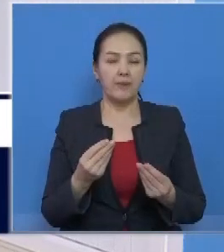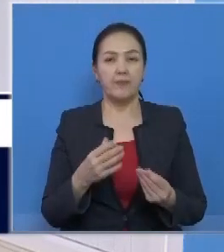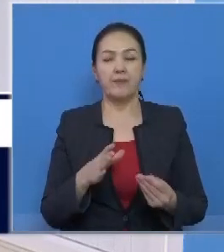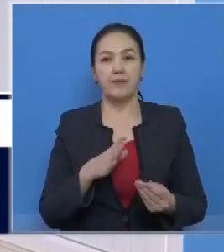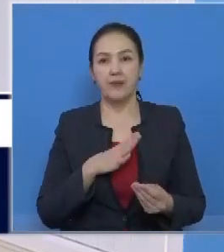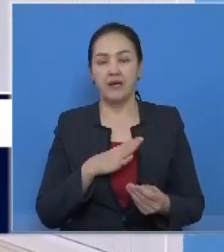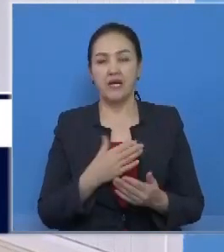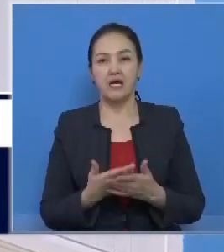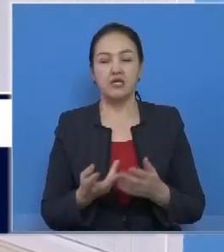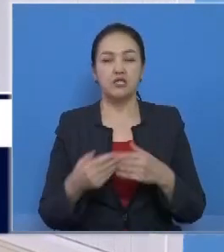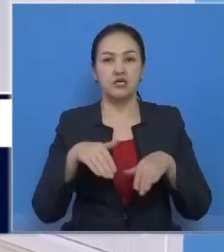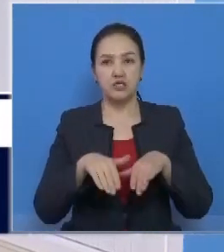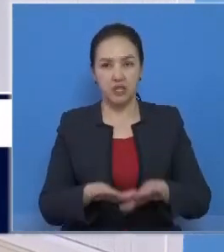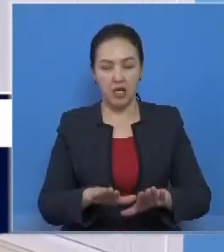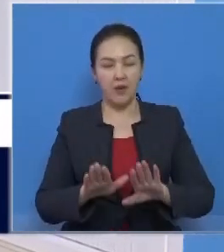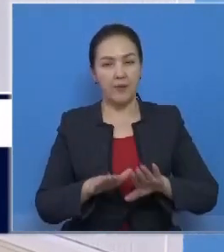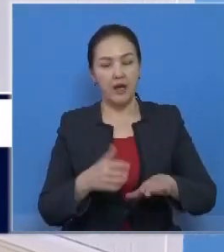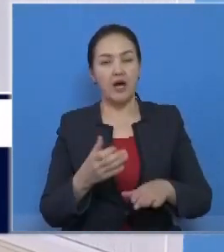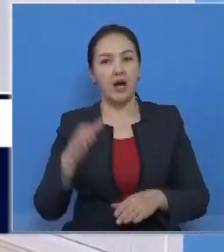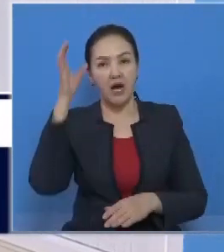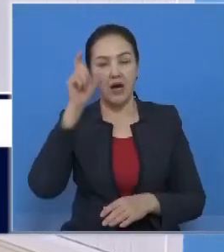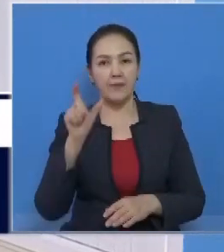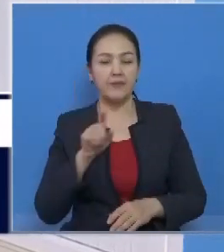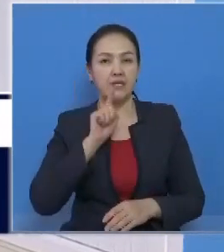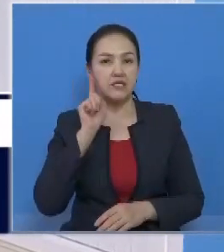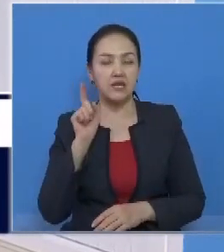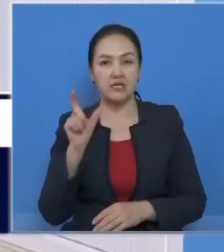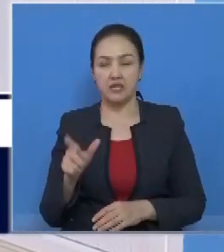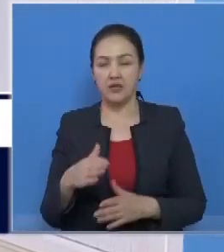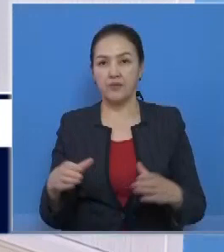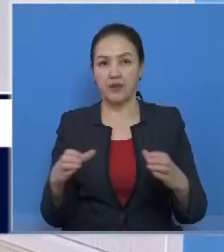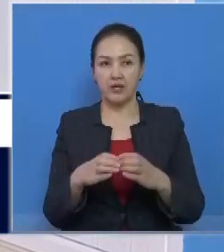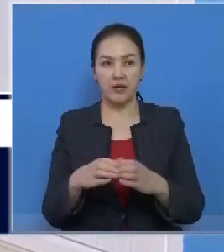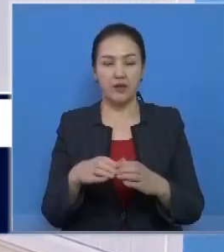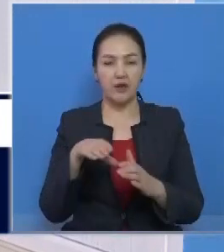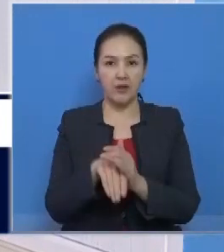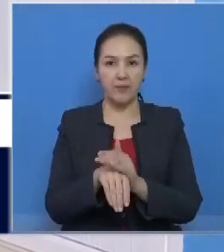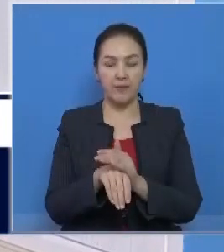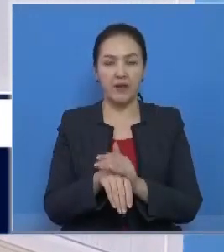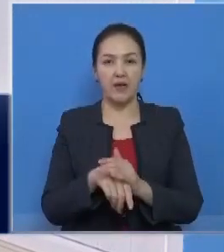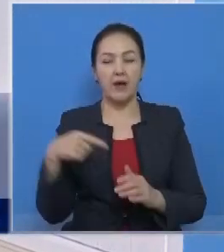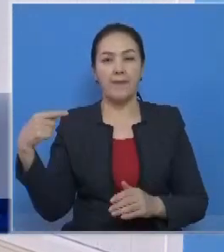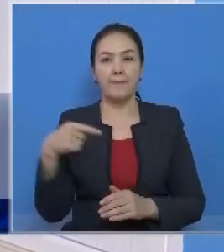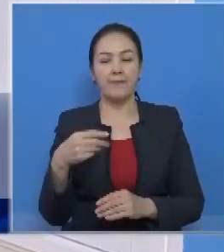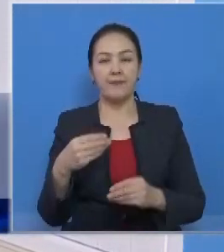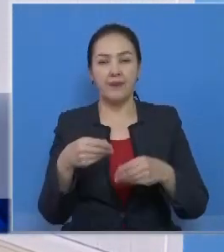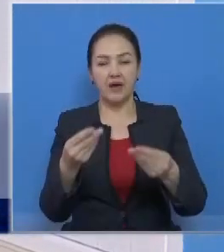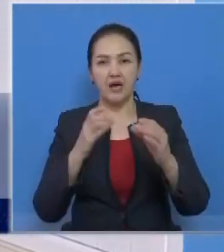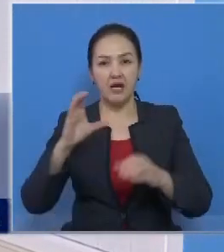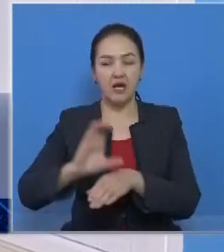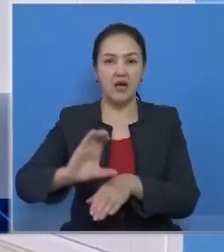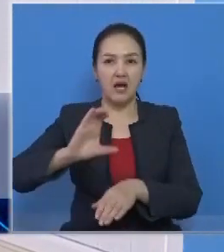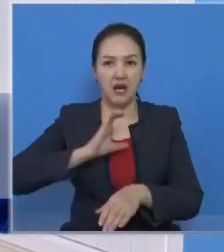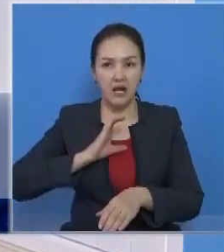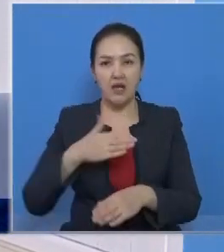мәселесі кеңінен шешіліп, қазіргі уақытта ғалымдардың жас ғалым жобасы аясында оның ішінде 1000 грантқа жуық бөлінді.